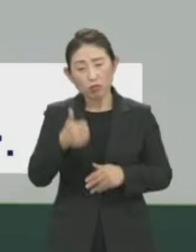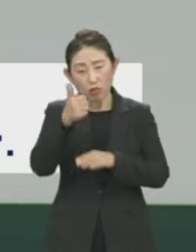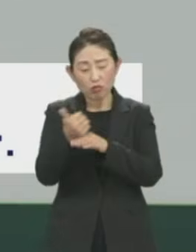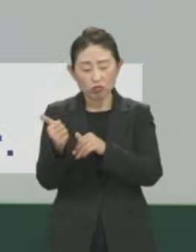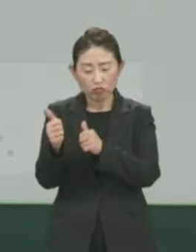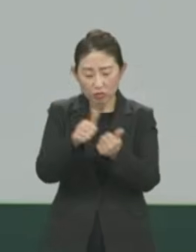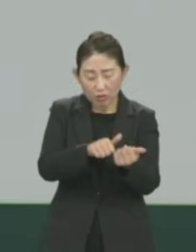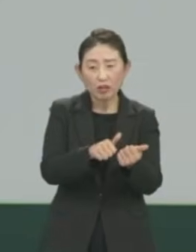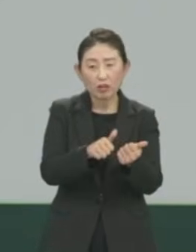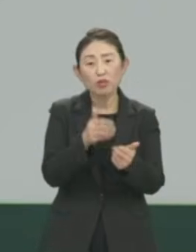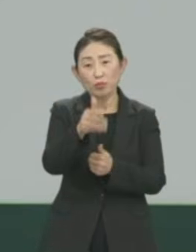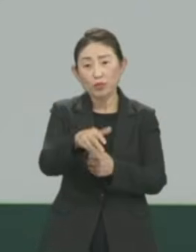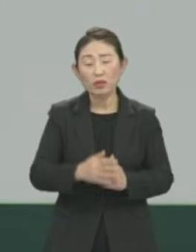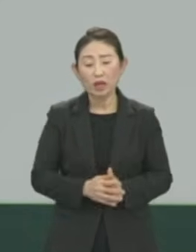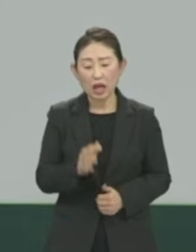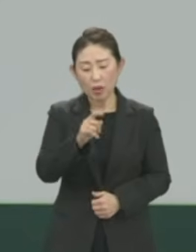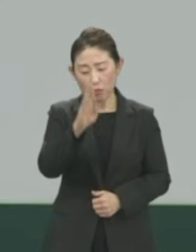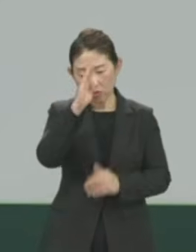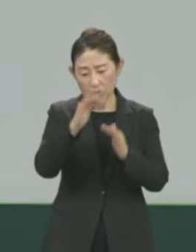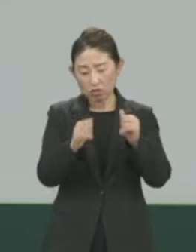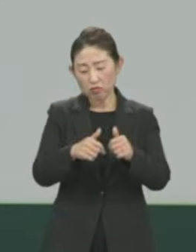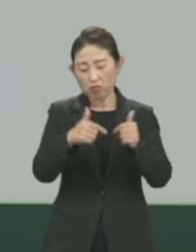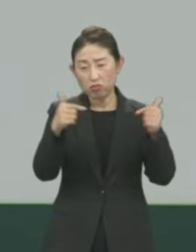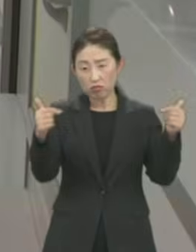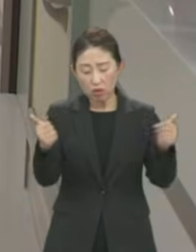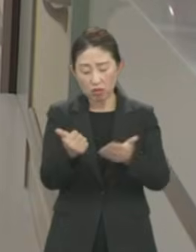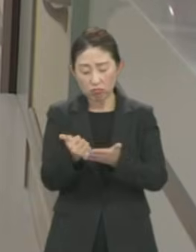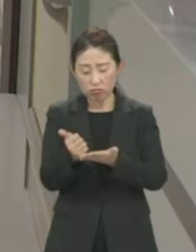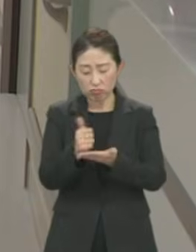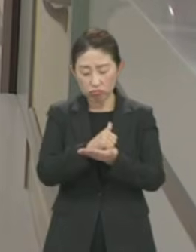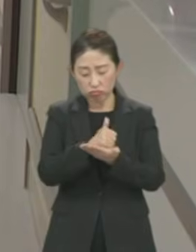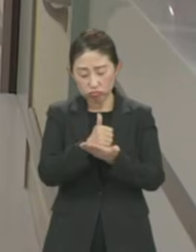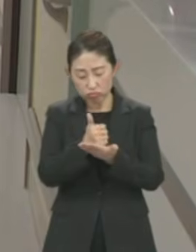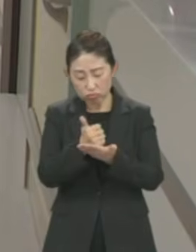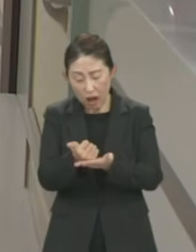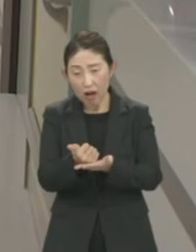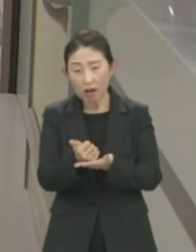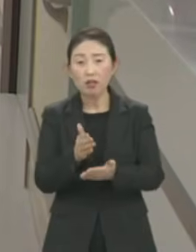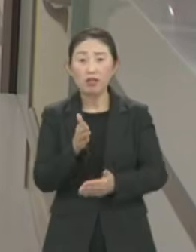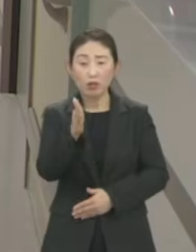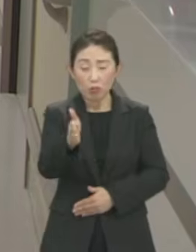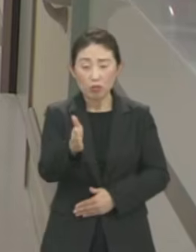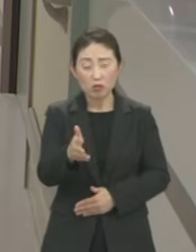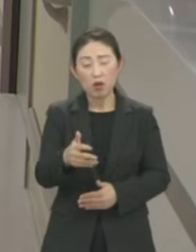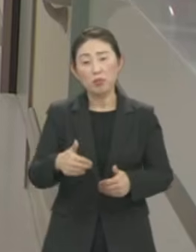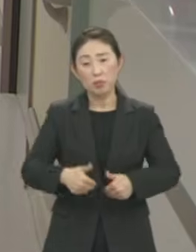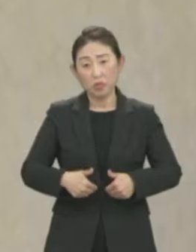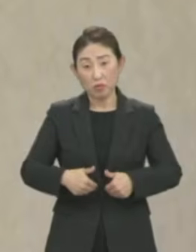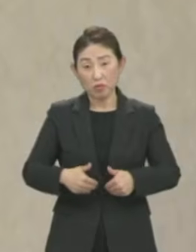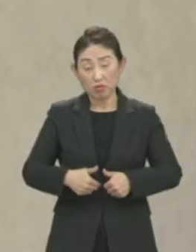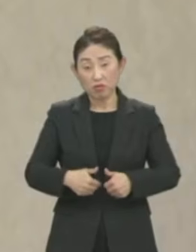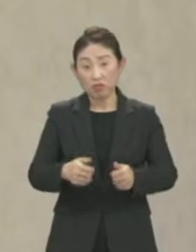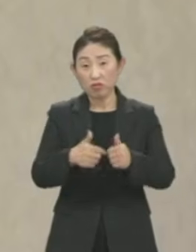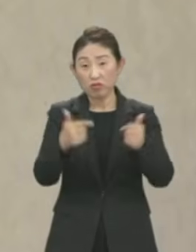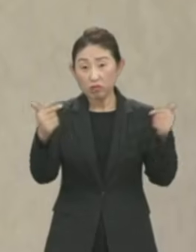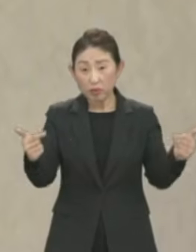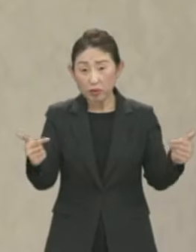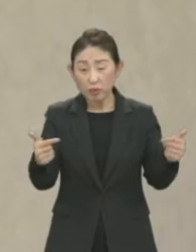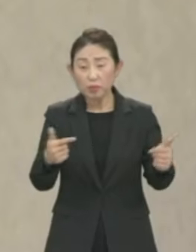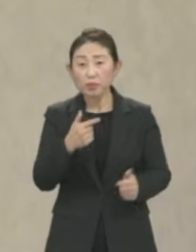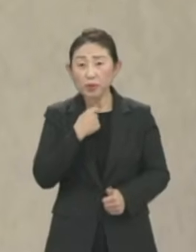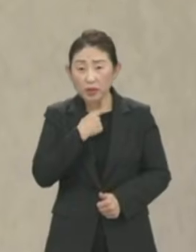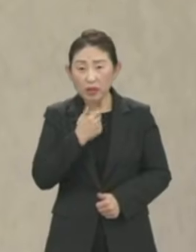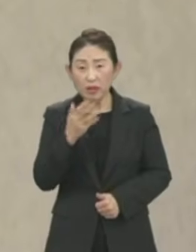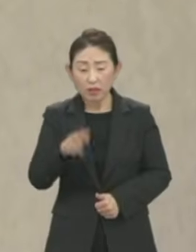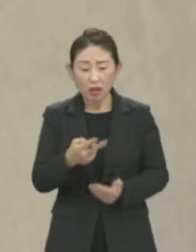있도록. 암 환자가 늘면서 존엄한 죽음을 맞이할 수 있는 호스피스 이용률이 높아지고 있지만 병상 수는 턱없이